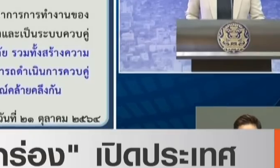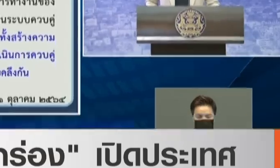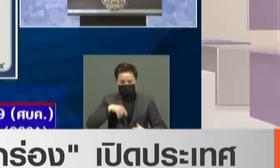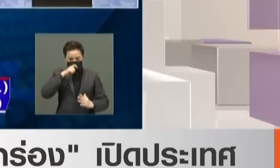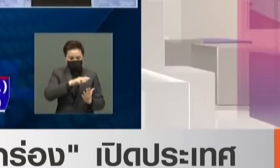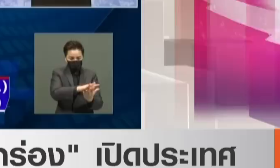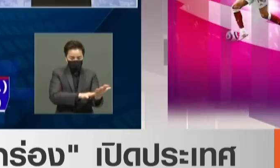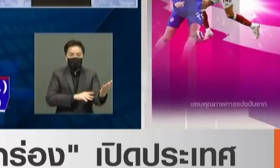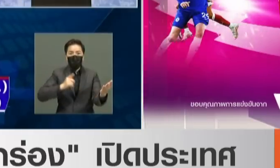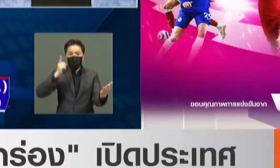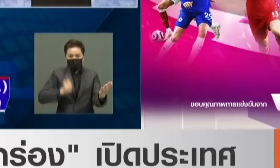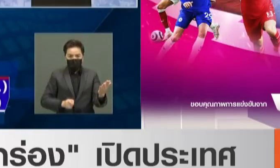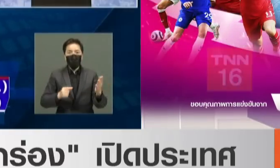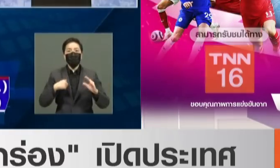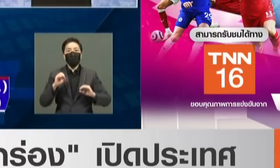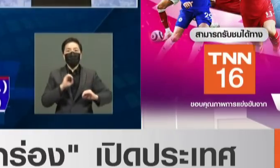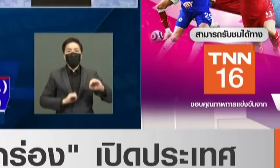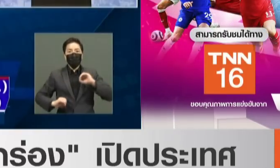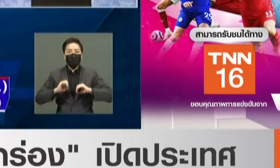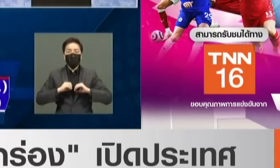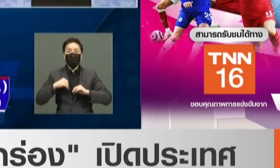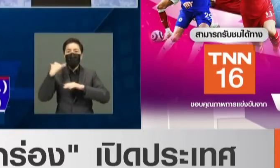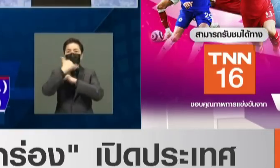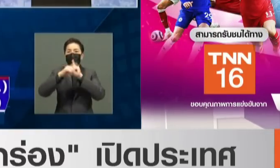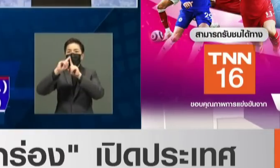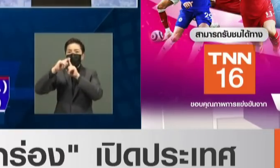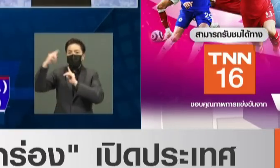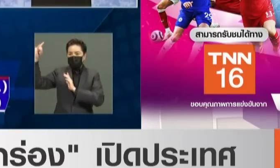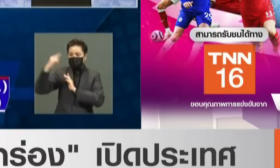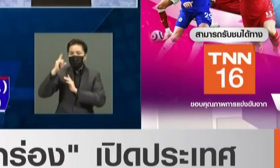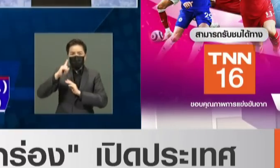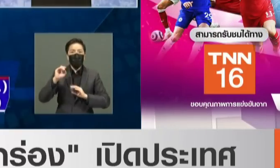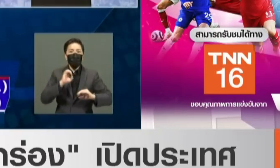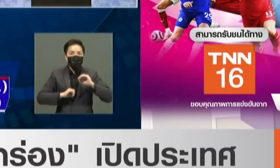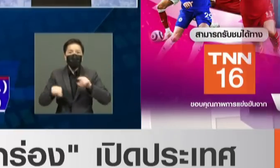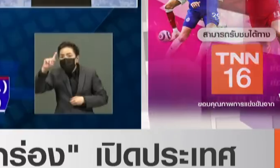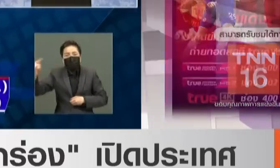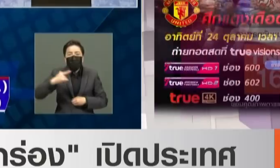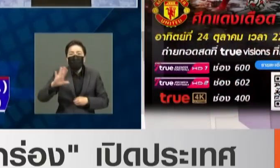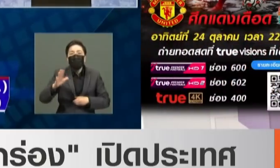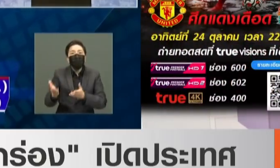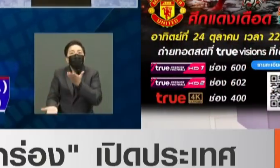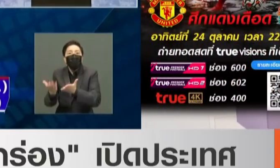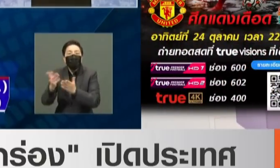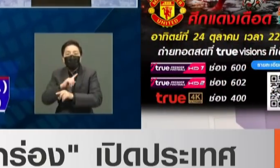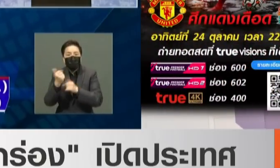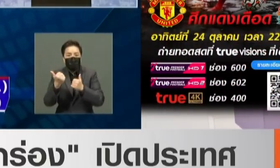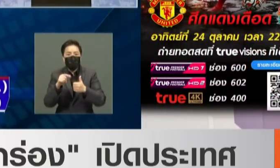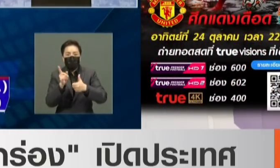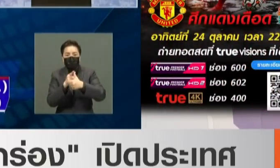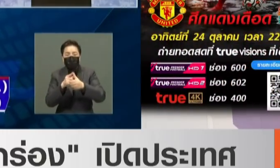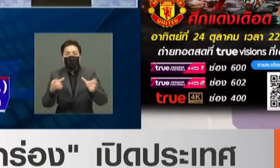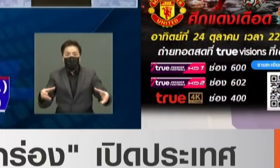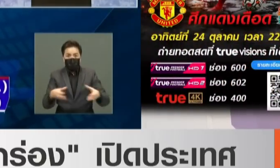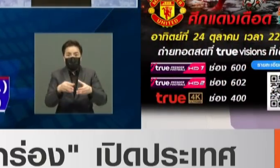ที่ยว17จังหวัดเพื่อเตรียมพร้อมรับนักท่องเที่ยว45ประเทศและฮ่องกงหลังเตรียมเปิดประเ